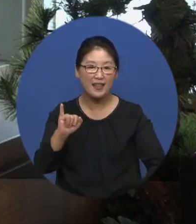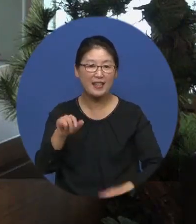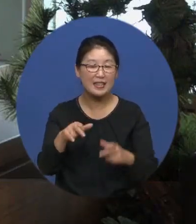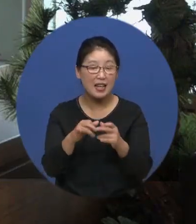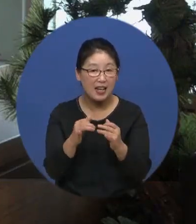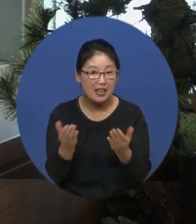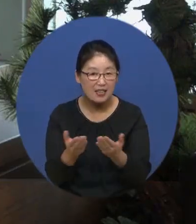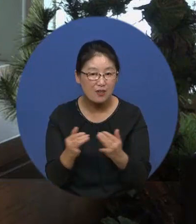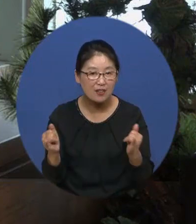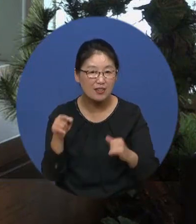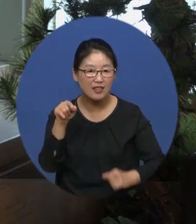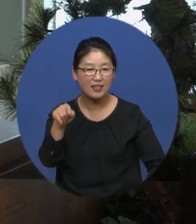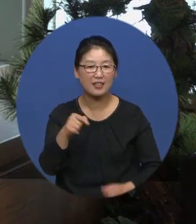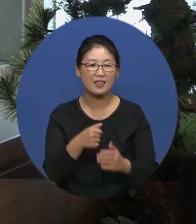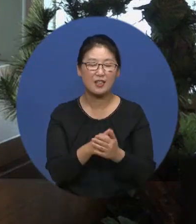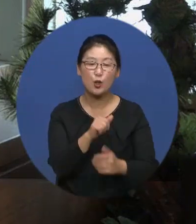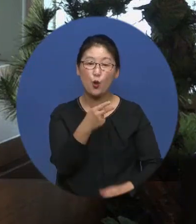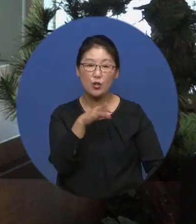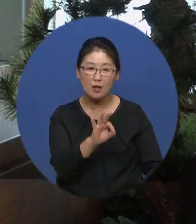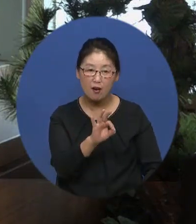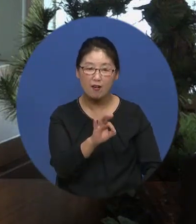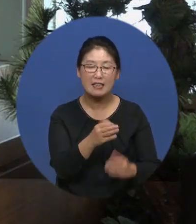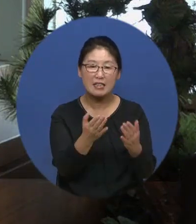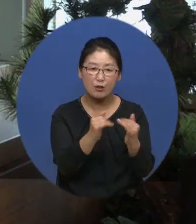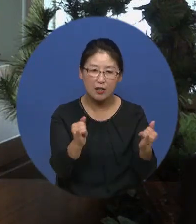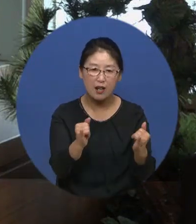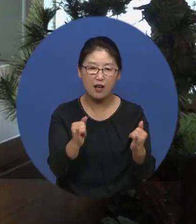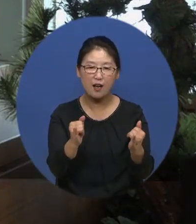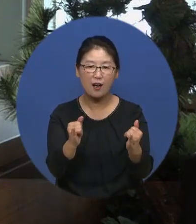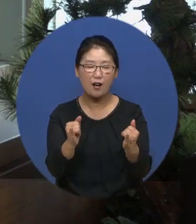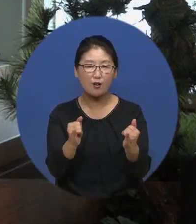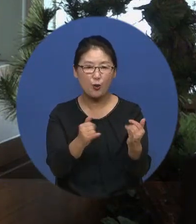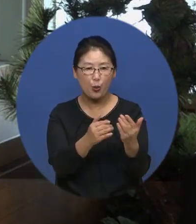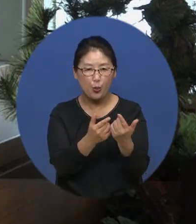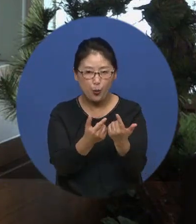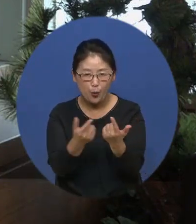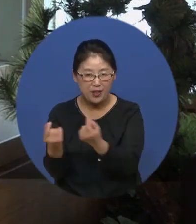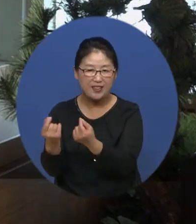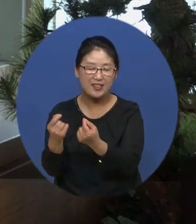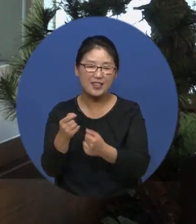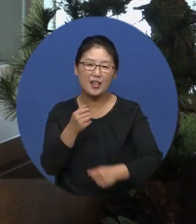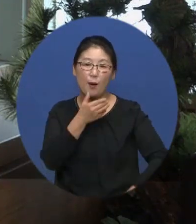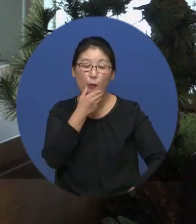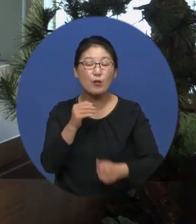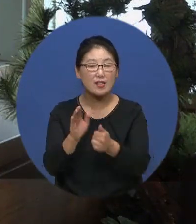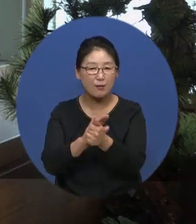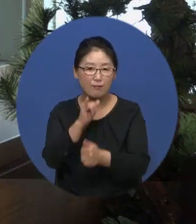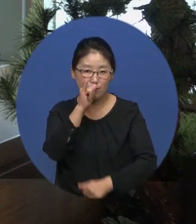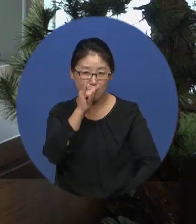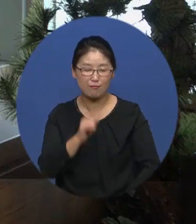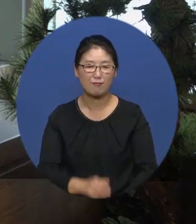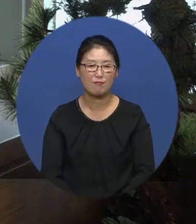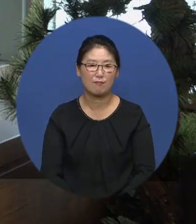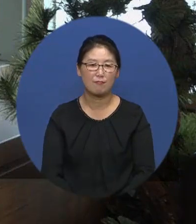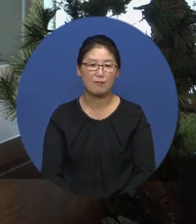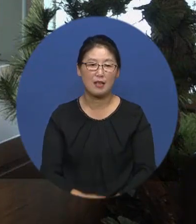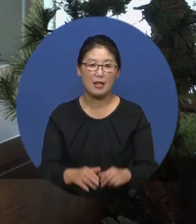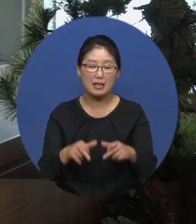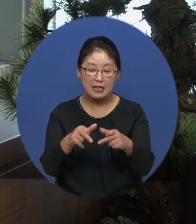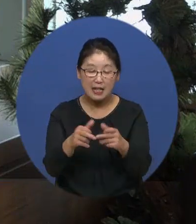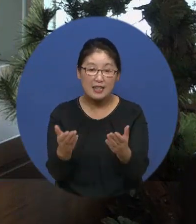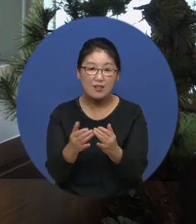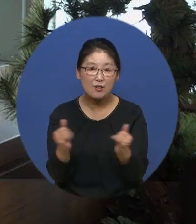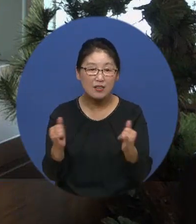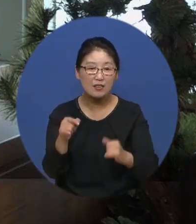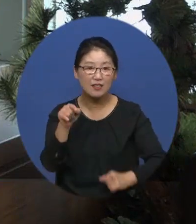모기업인 효성 ITX 직원들과 동등한 복리 후생을 제공받고 있습니다. 기본적으로 저희 장애인 직원들은 입사